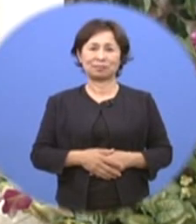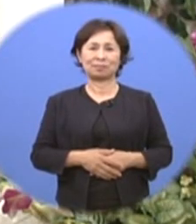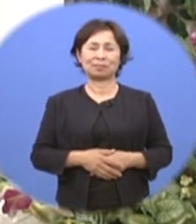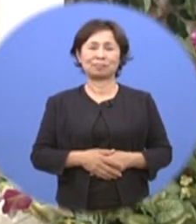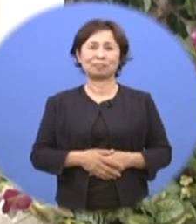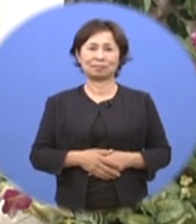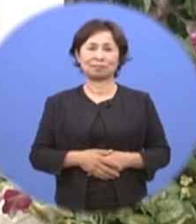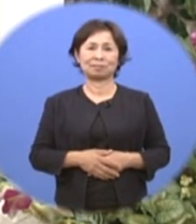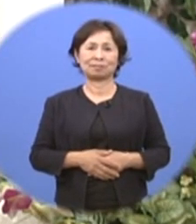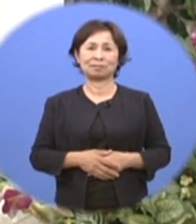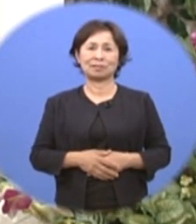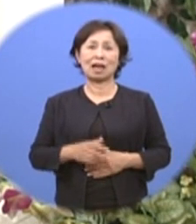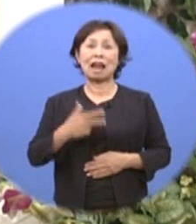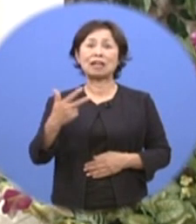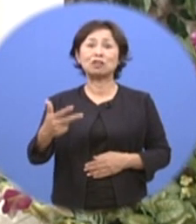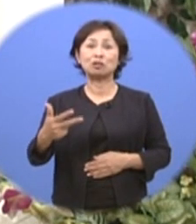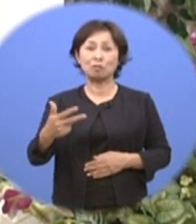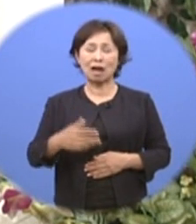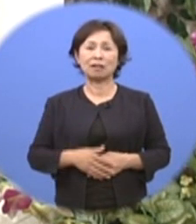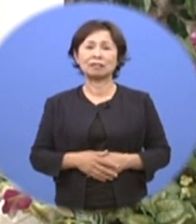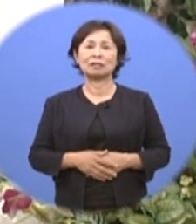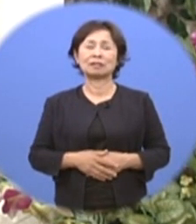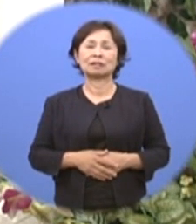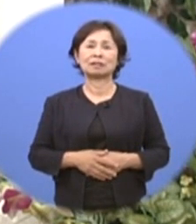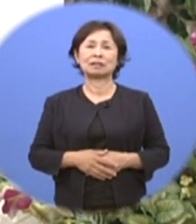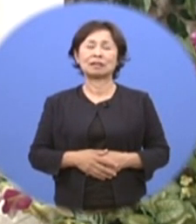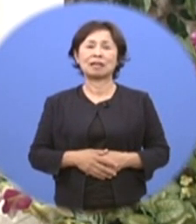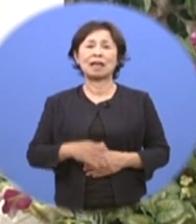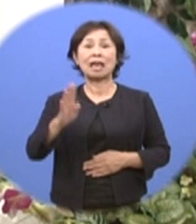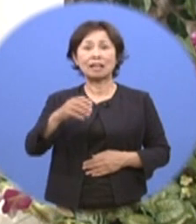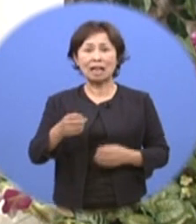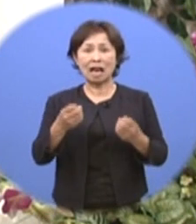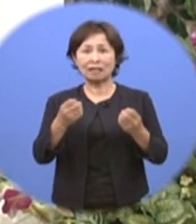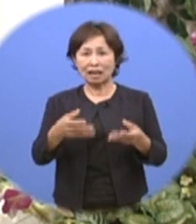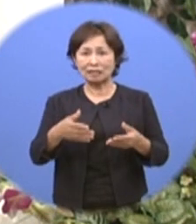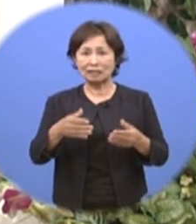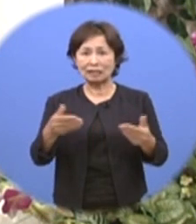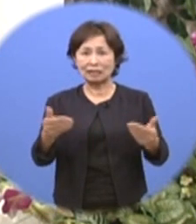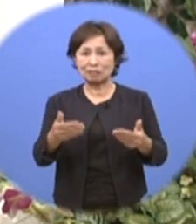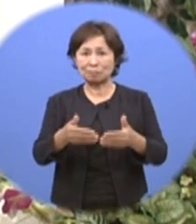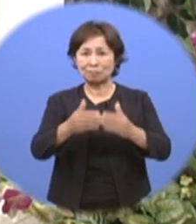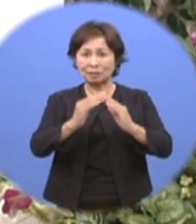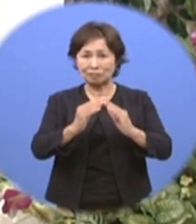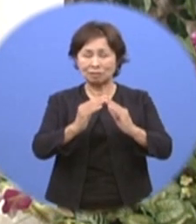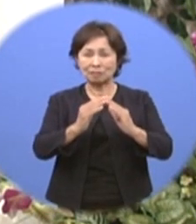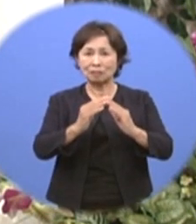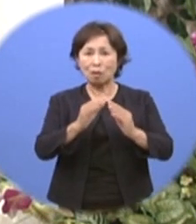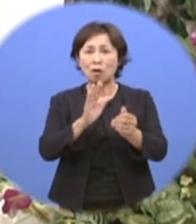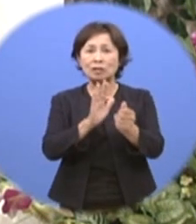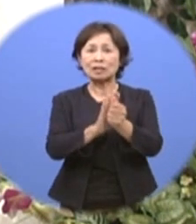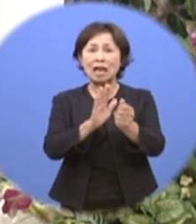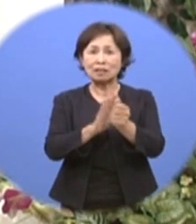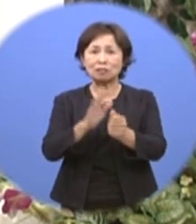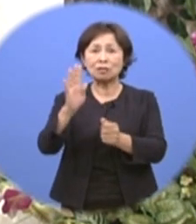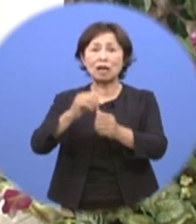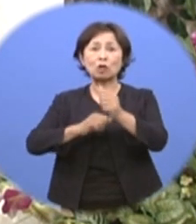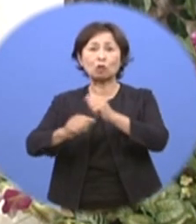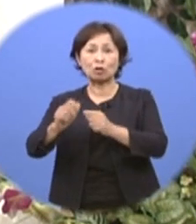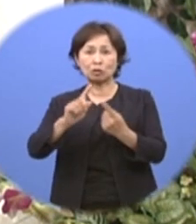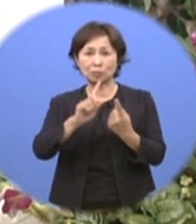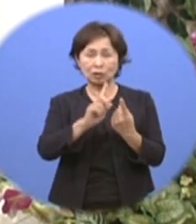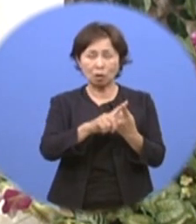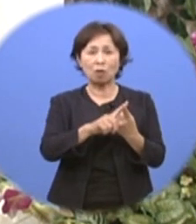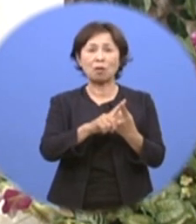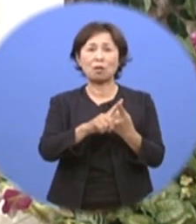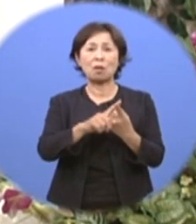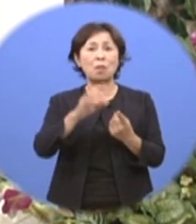紀の国21、来週は県内で新たに創業する企業などを支援する県の取り組みと、和歌